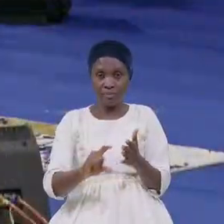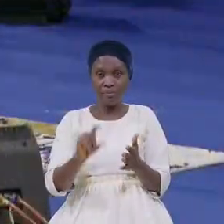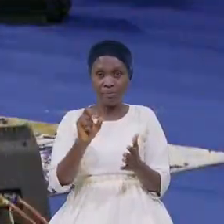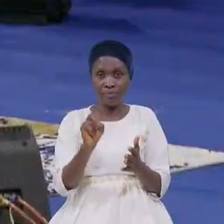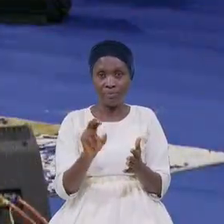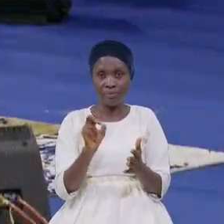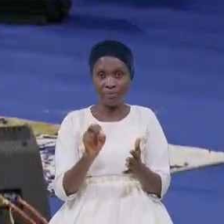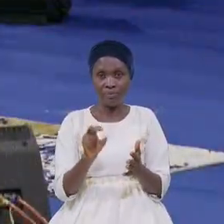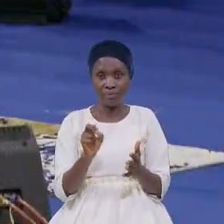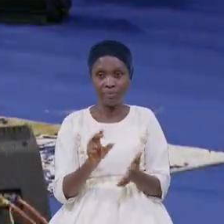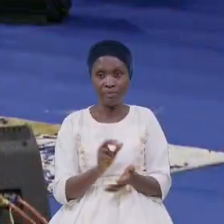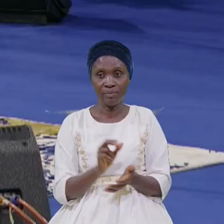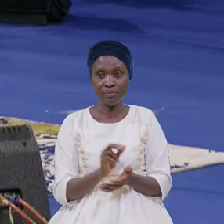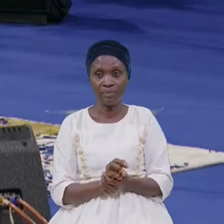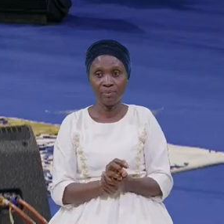verset 12.